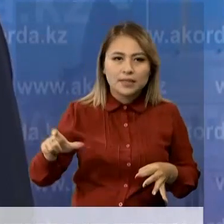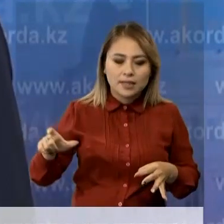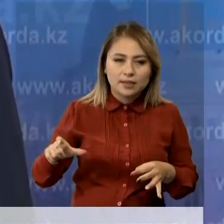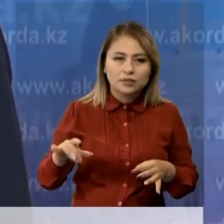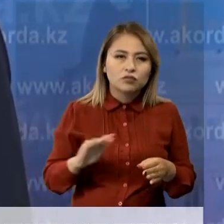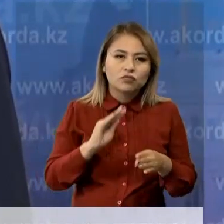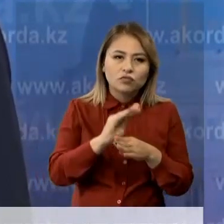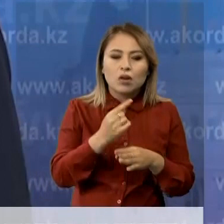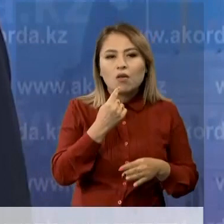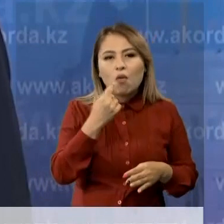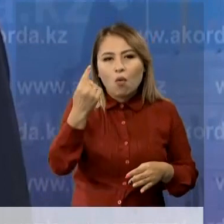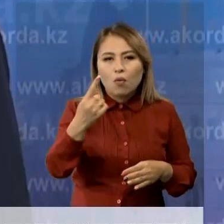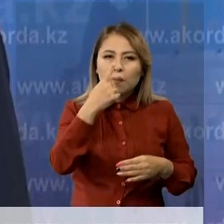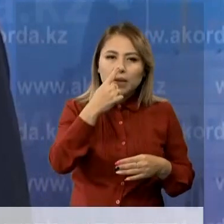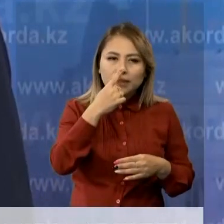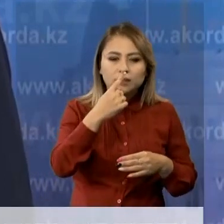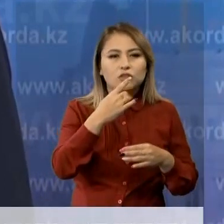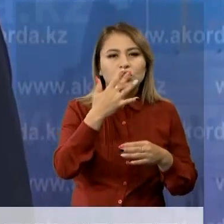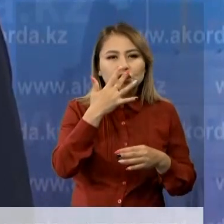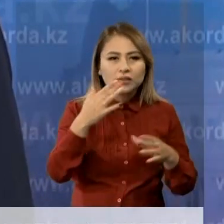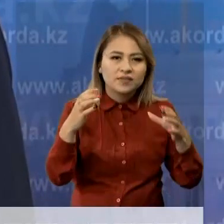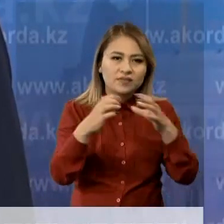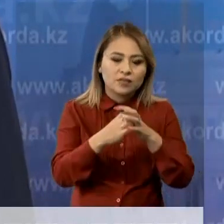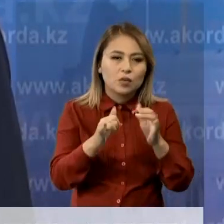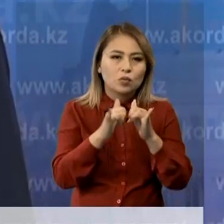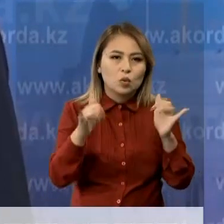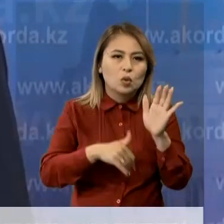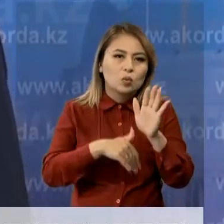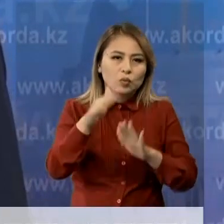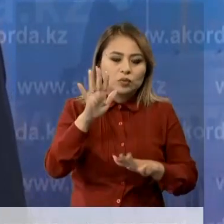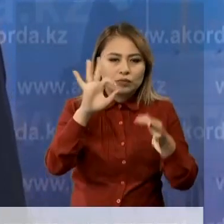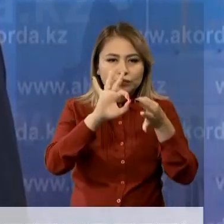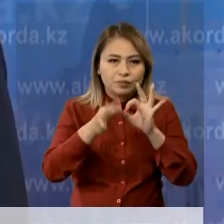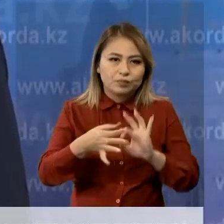алыс жақын шетелдерден келген азаматтардың легі артқан жөнінде де баяндама бердім.